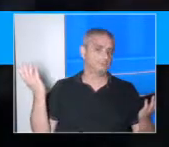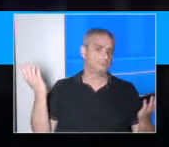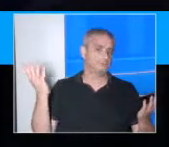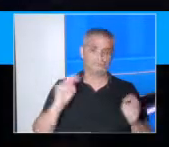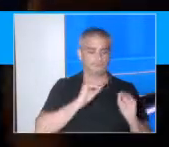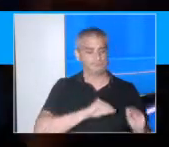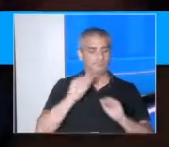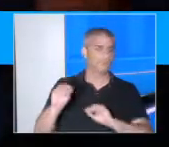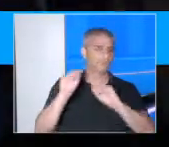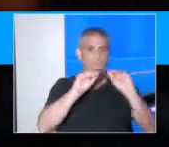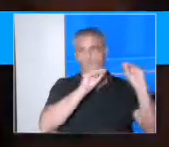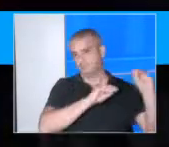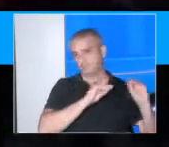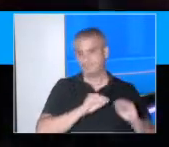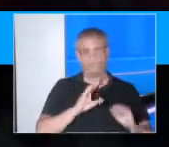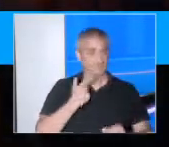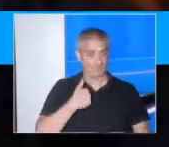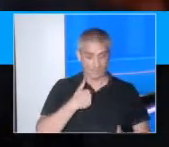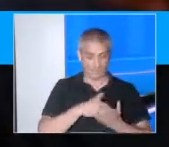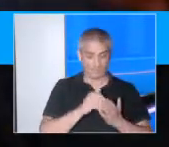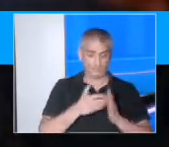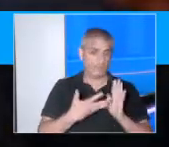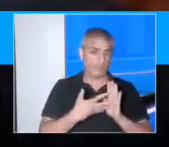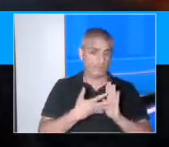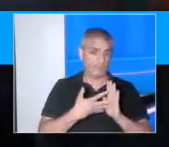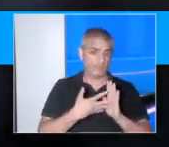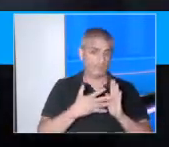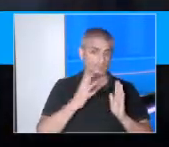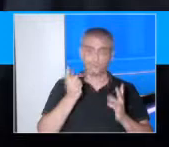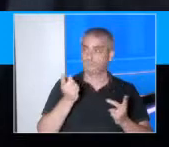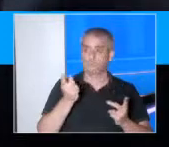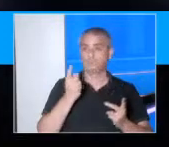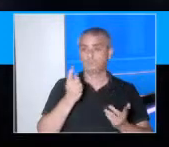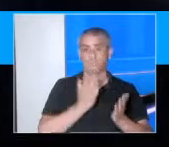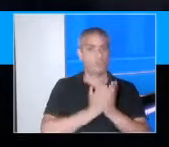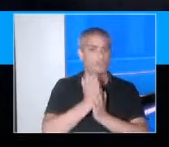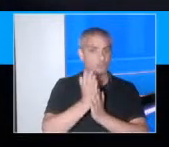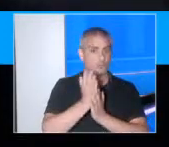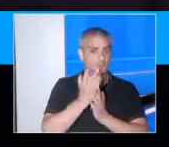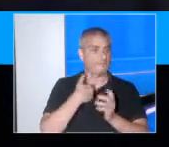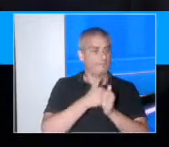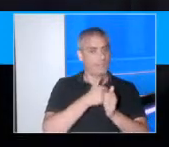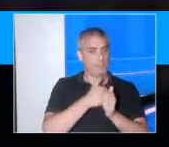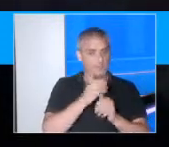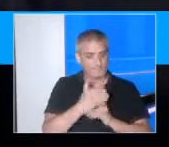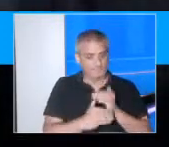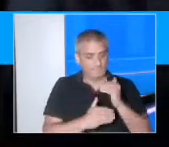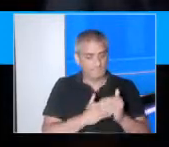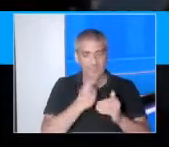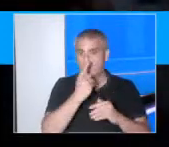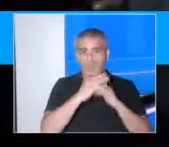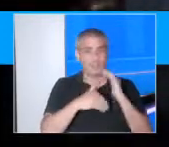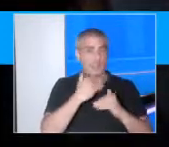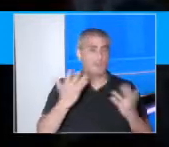מגבעה לגבעה, אם אתה מבין למה אני מתכוון. אבל אם אנחנו נמשיך להיות ביקורתיים, במידה, בכבוד ובהוגנות, ונקוב עקב אחרי אגודל על כל